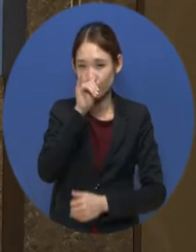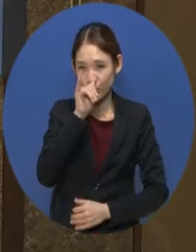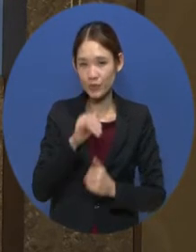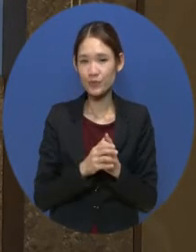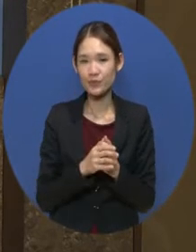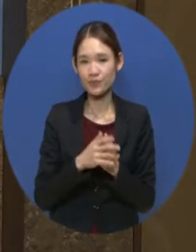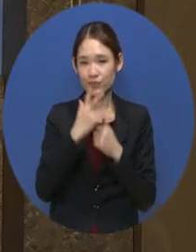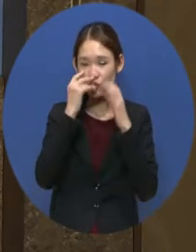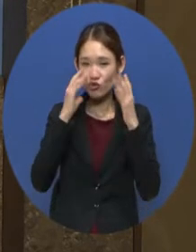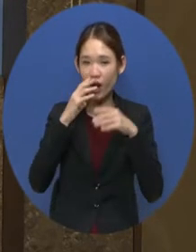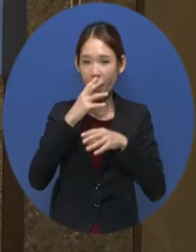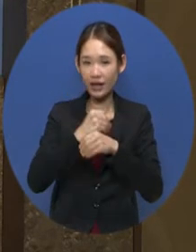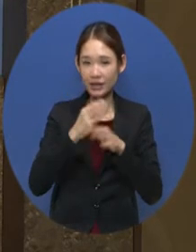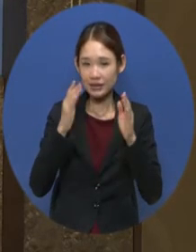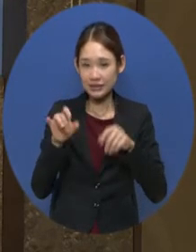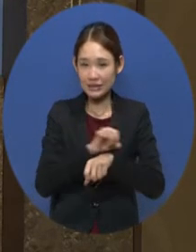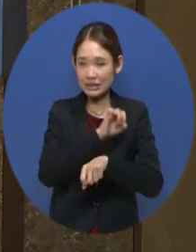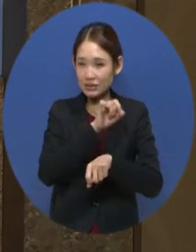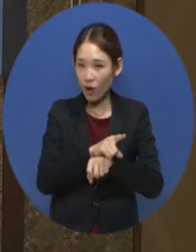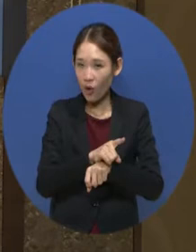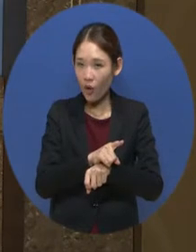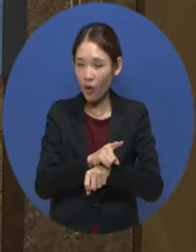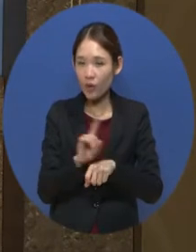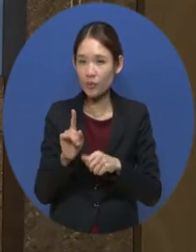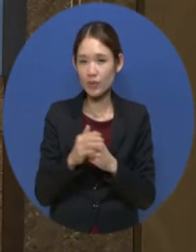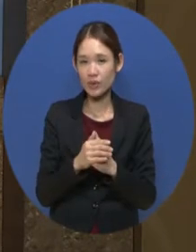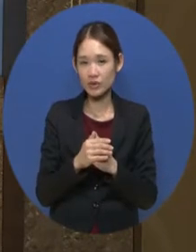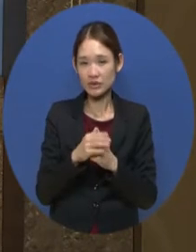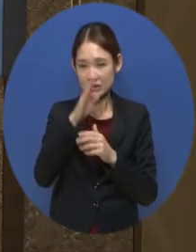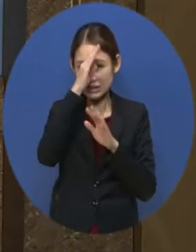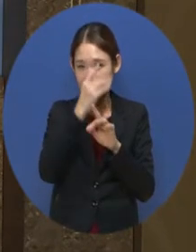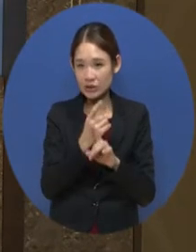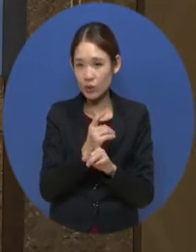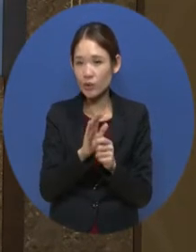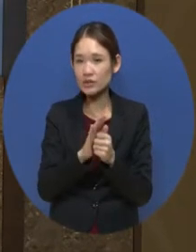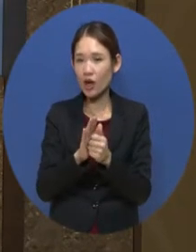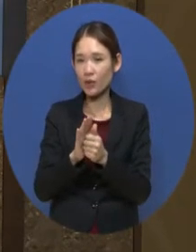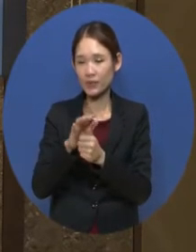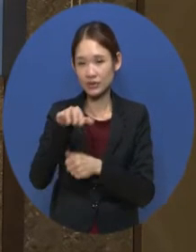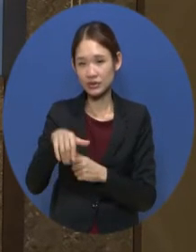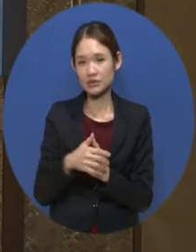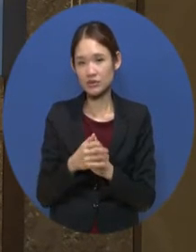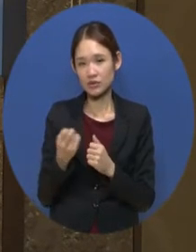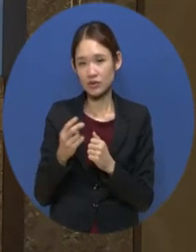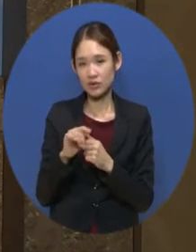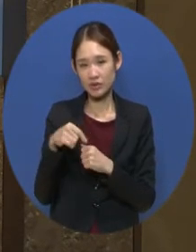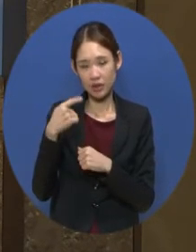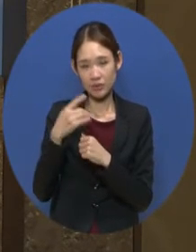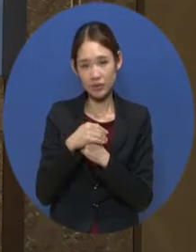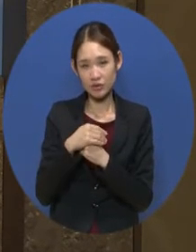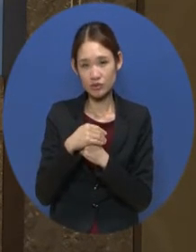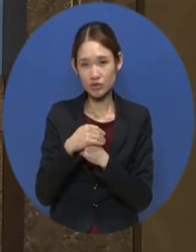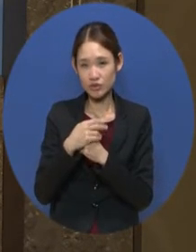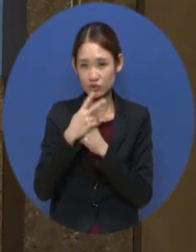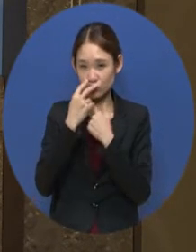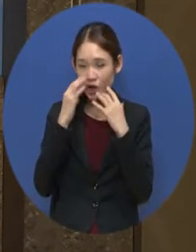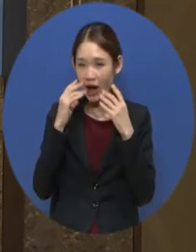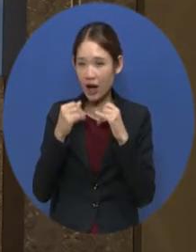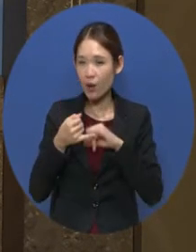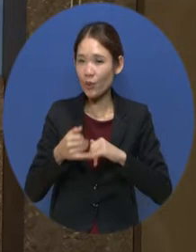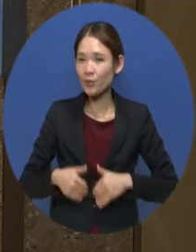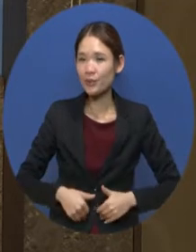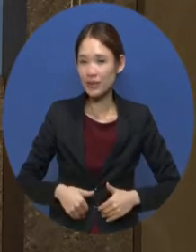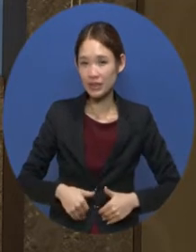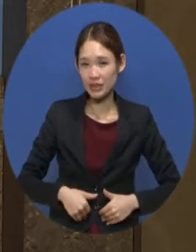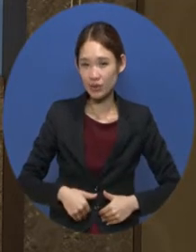네. 그다음에 유아의 특성화된 어떤 치료 서비스라든지 그다음에 뭐 그 유아에게 필요한